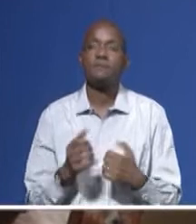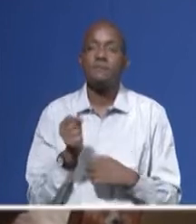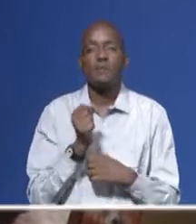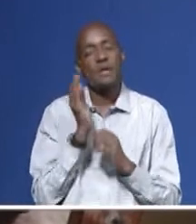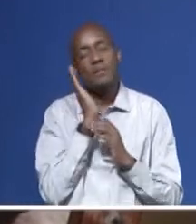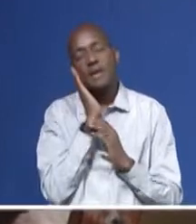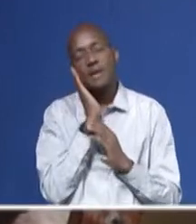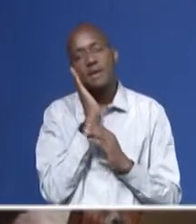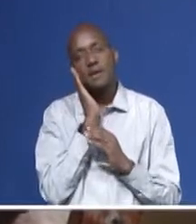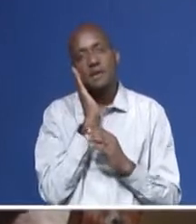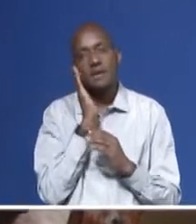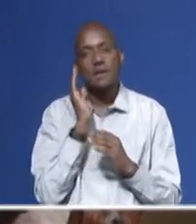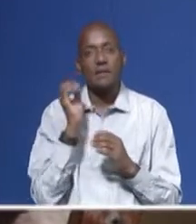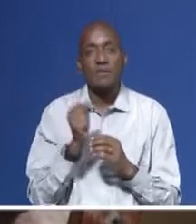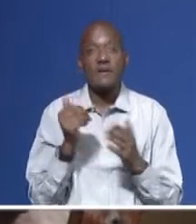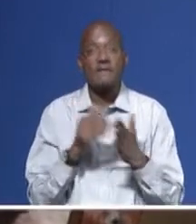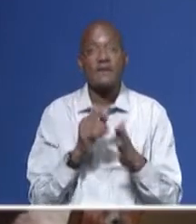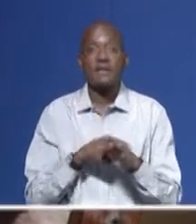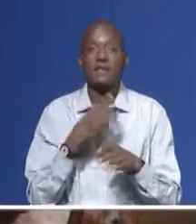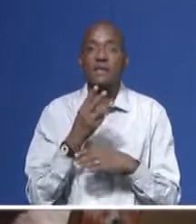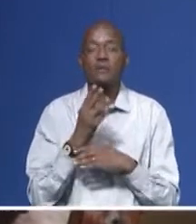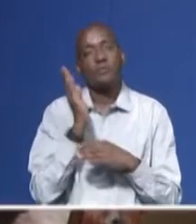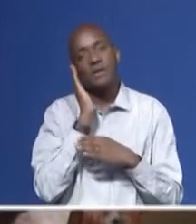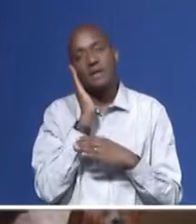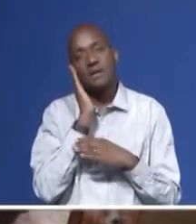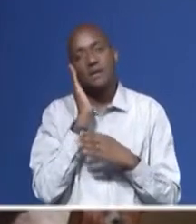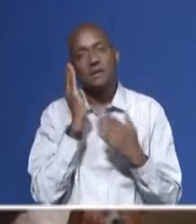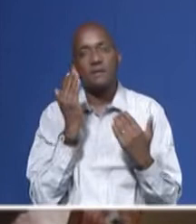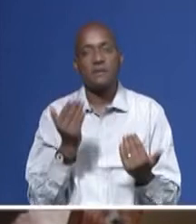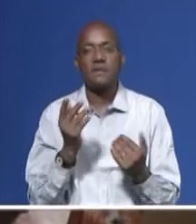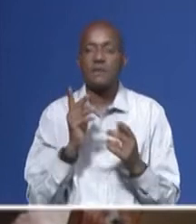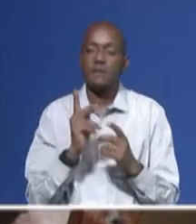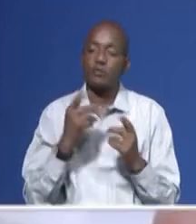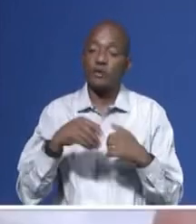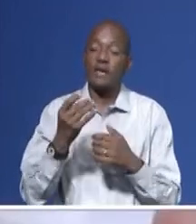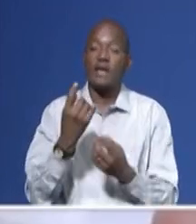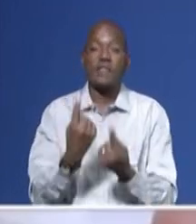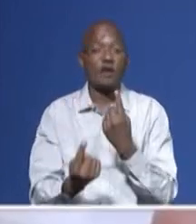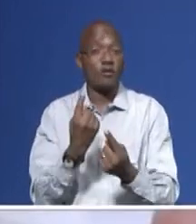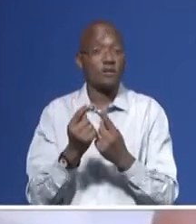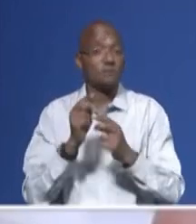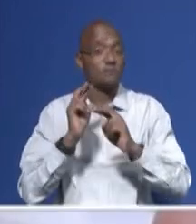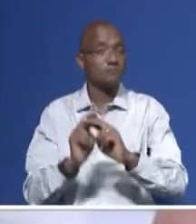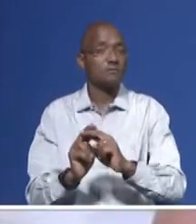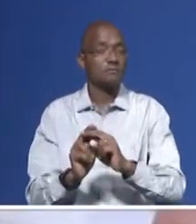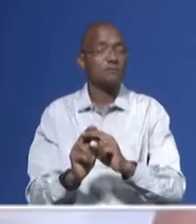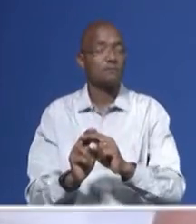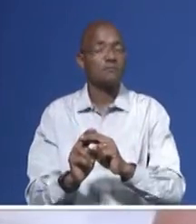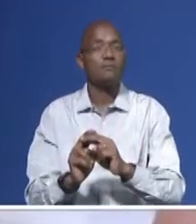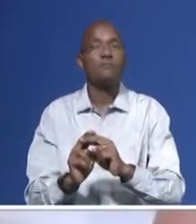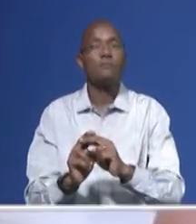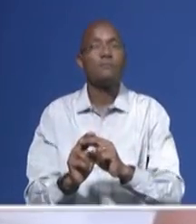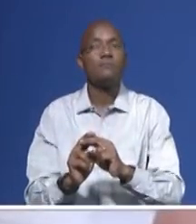amelala. Ikifika saa 3 yeye analala. Sisi tulikuwa kama tunaenda jikoni tunakaa. Nilikuwa narudi